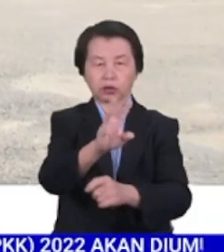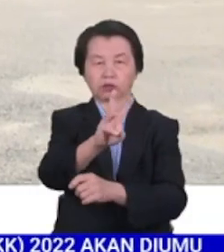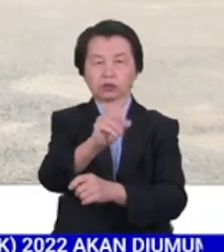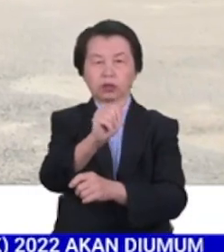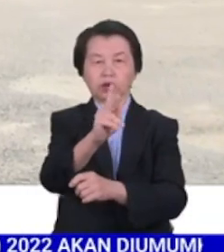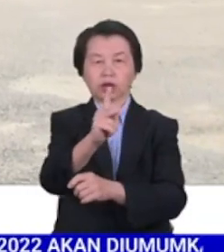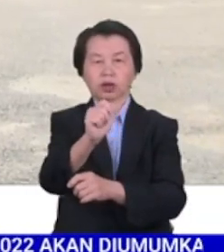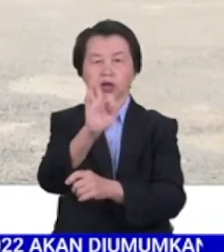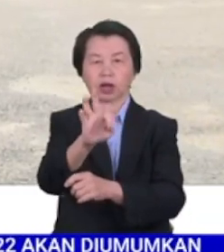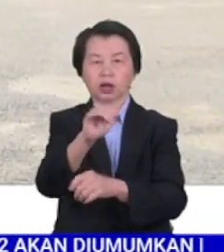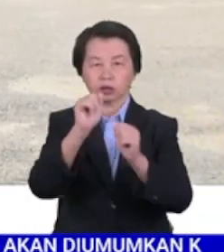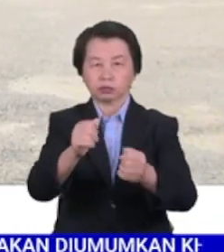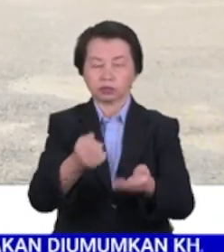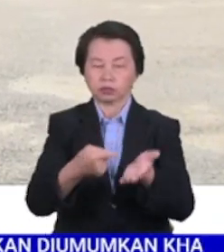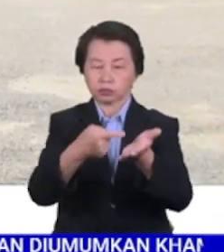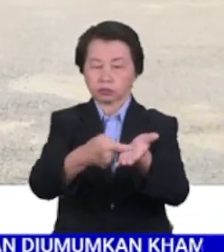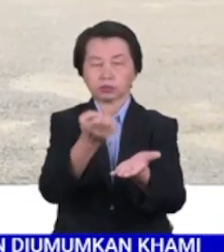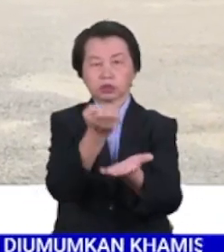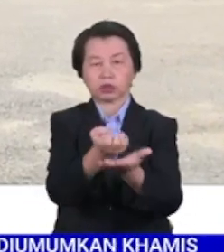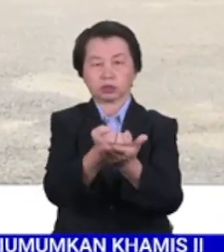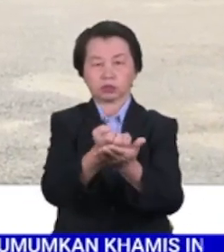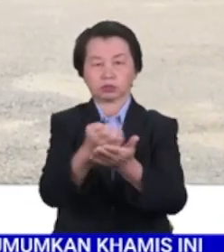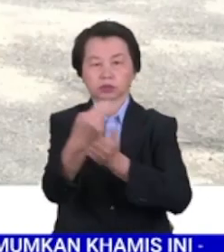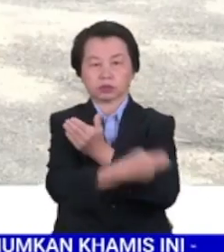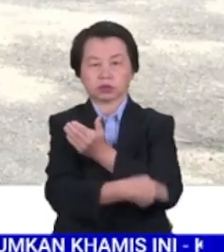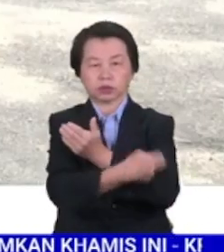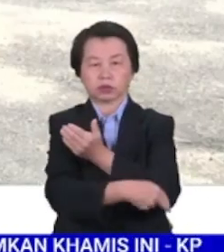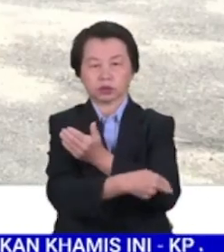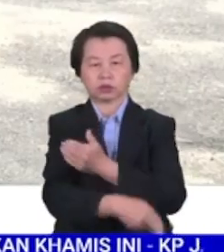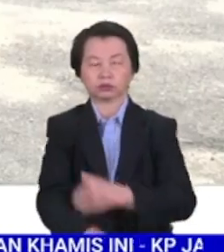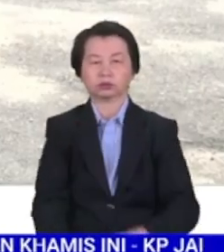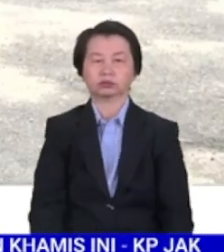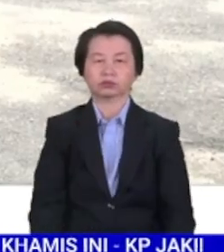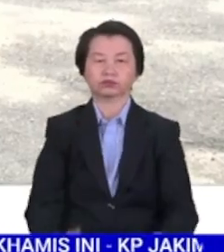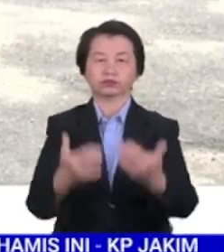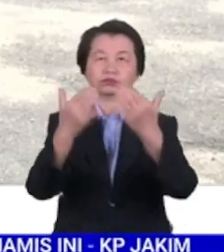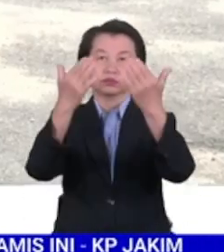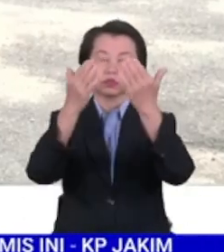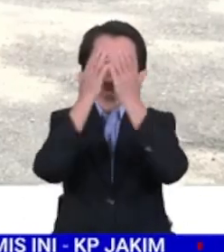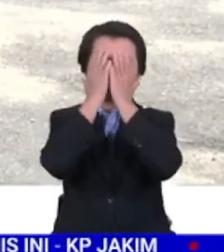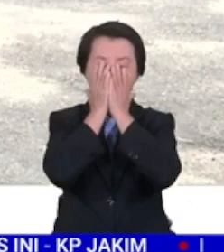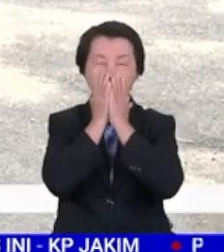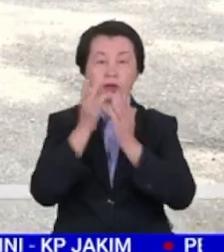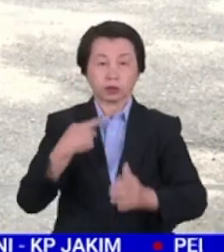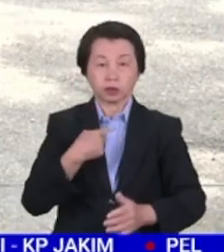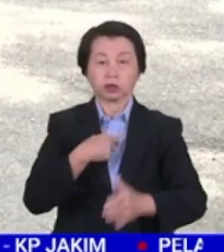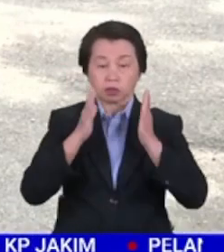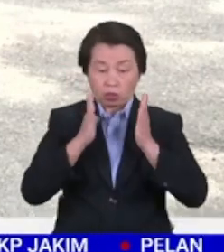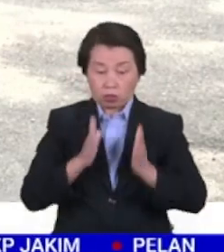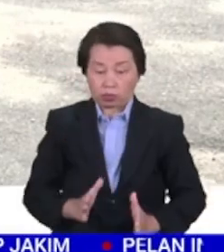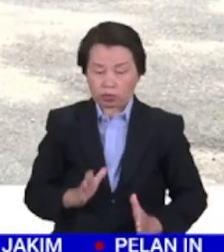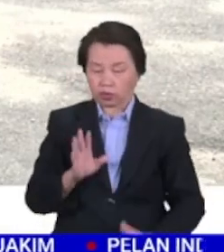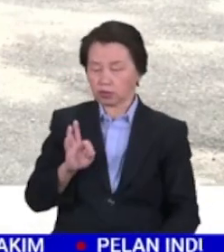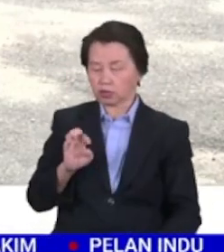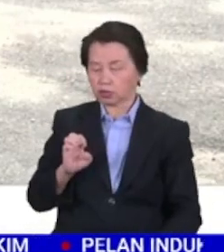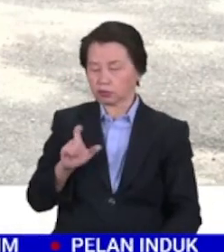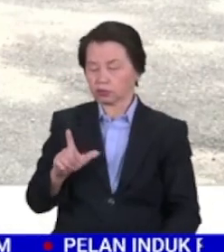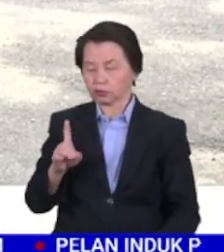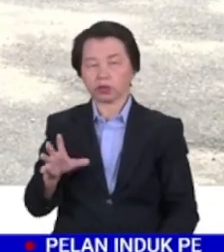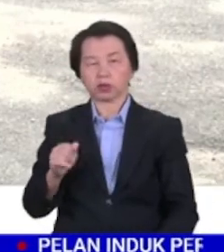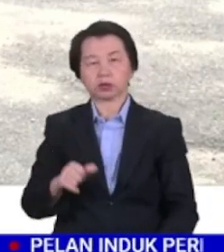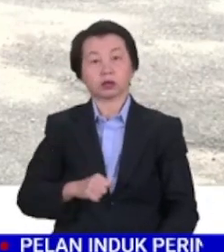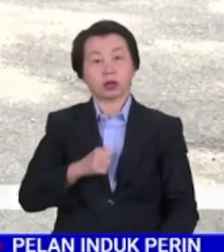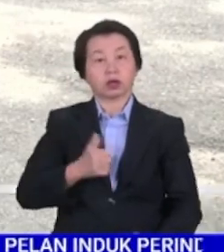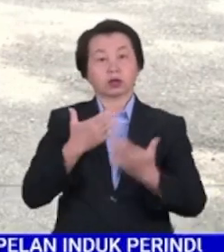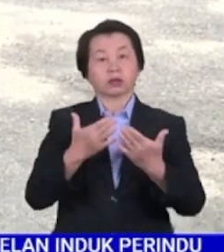membantu memperkembangkan ekonomi negara. Alhamdulillah, kita warga Felda amat berbangga dan bersyukur